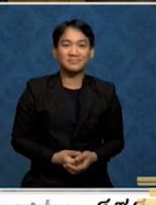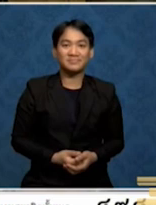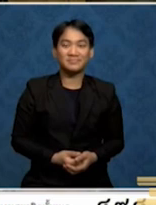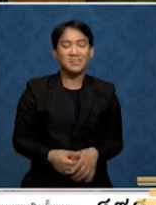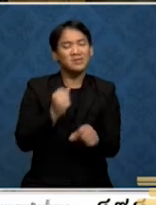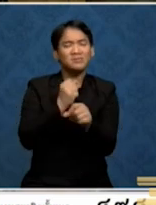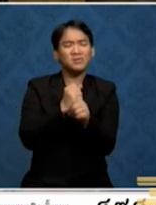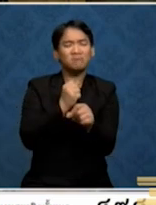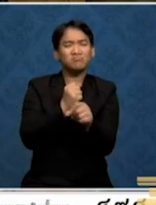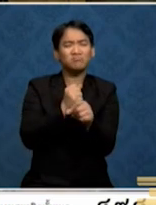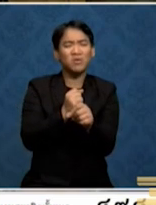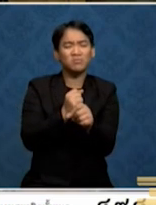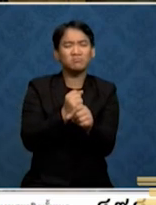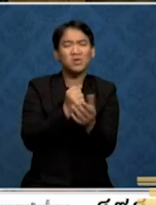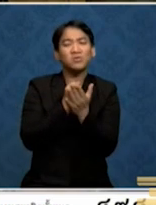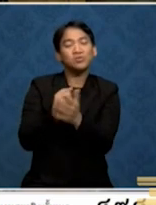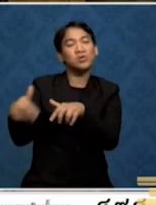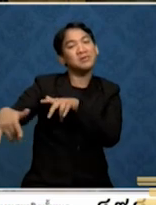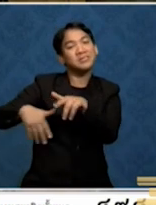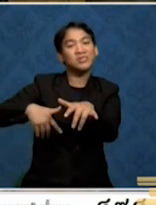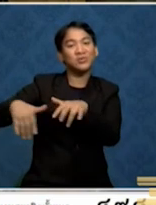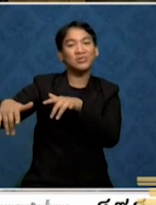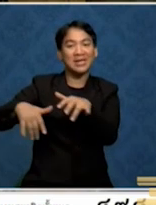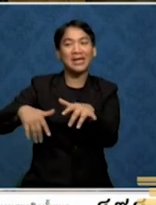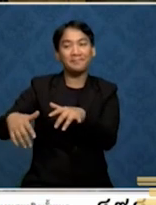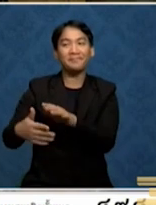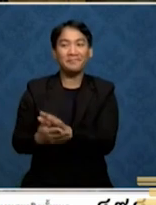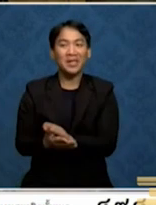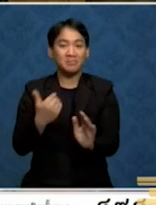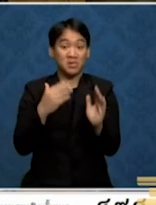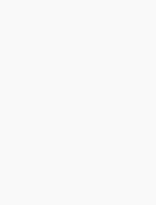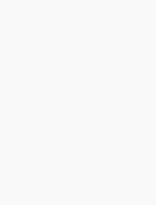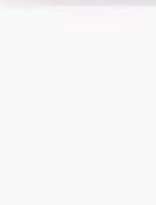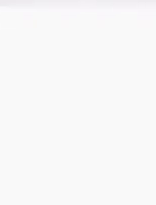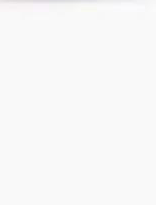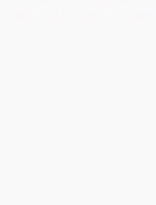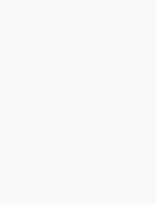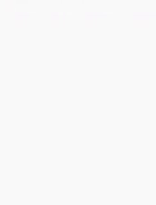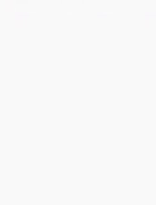เพื่อเป็นศูนย์รวมจิตใจให้กับพี่น้องชาวพุทธต่อไปค่ะกราบขอบพระคุณค่ะ